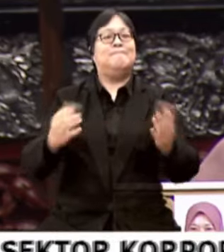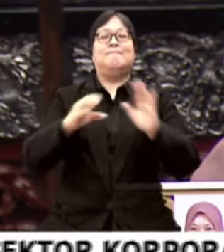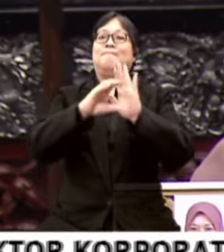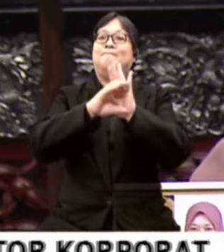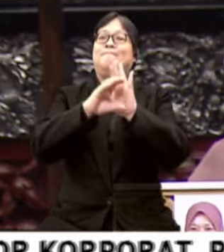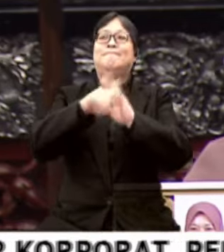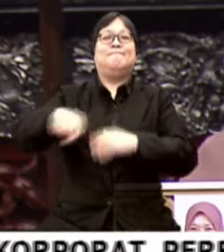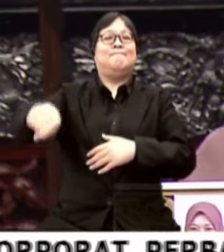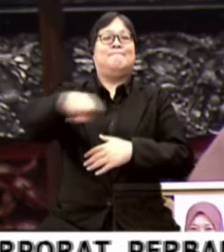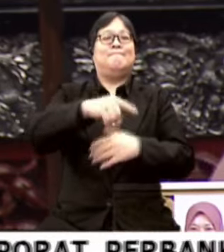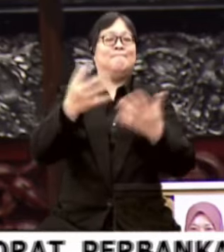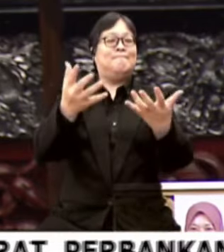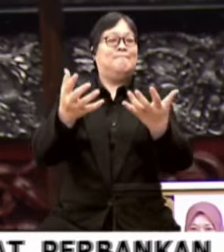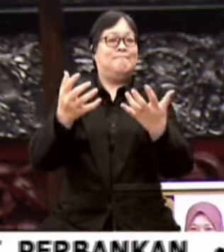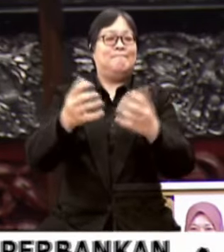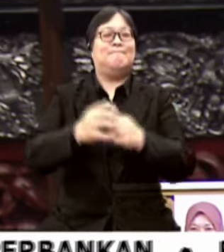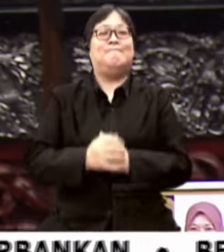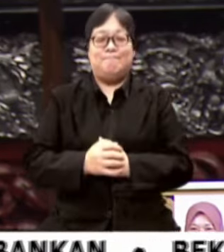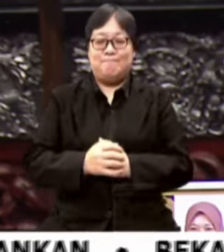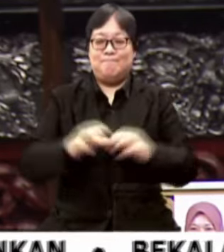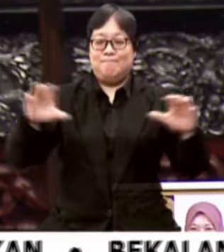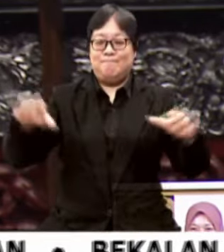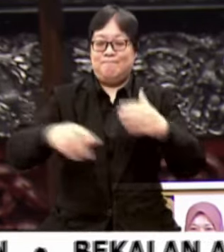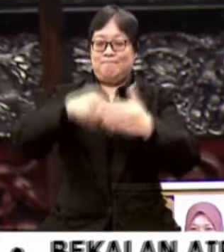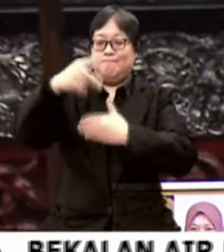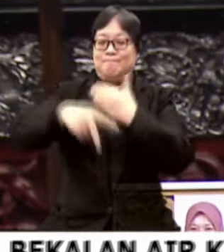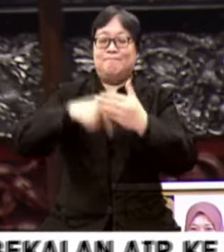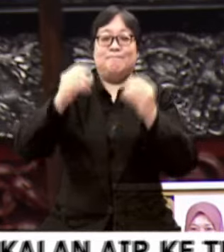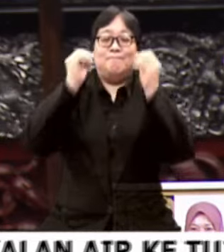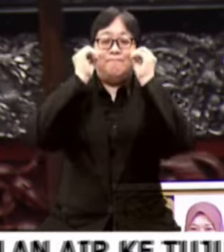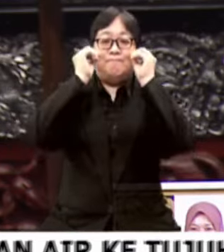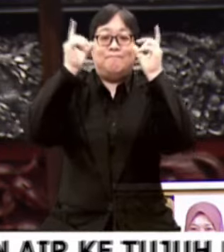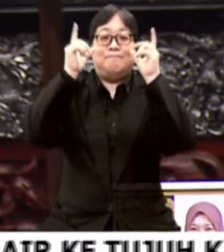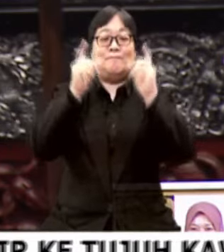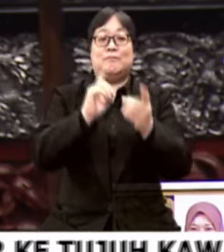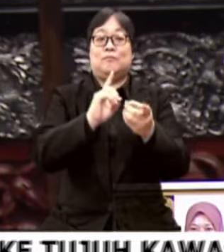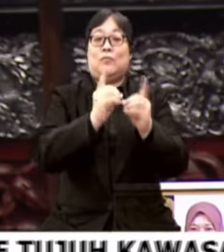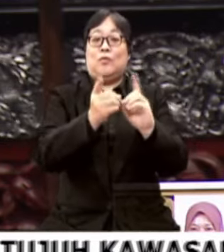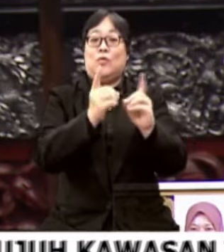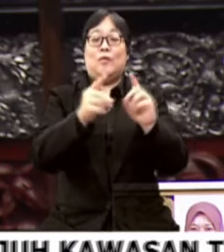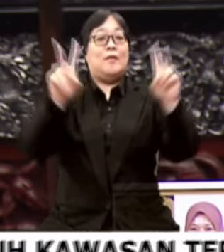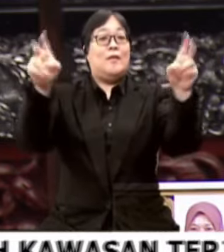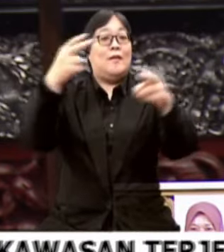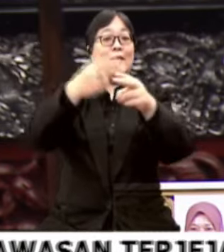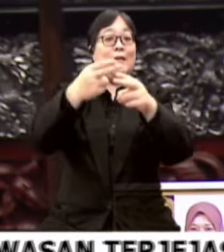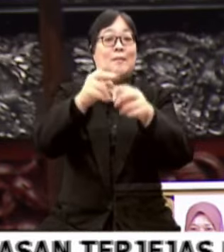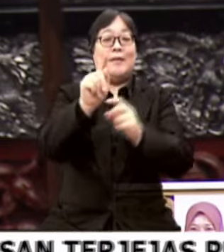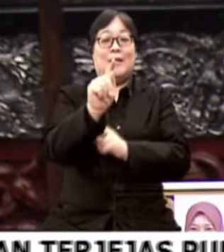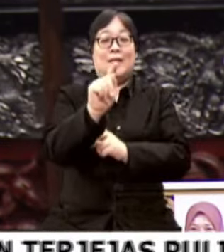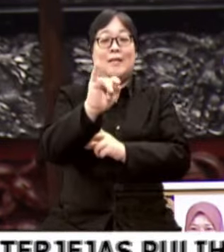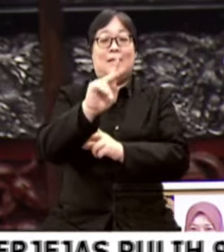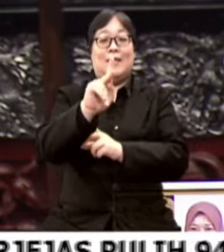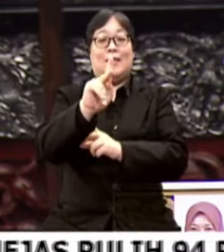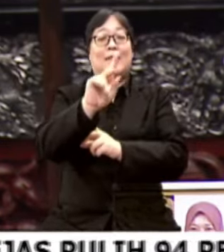mereka bahasa untuk melaksanakan program digital yang diberi nama